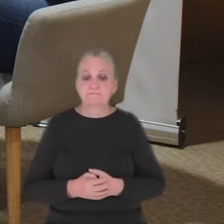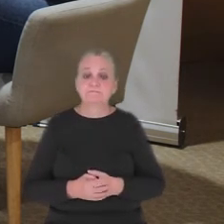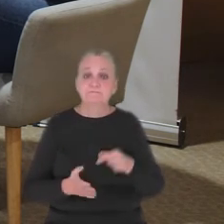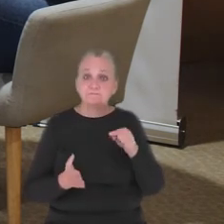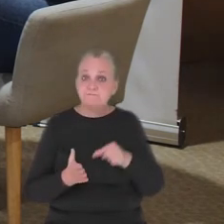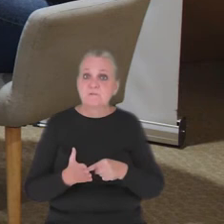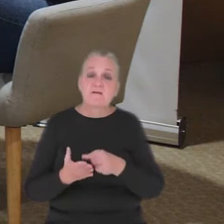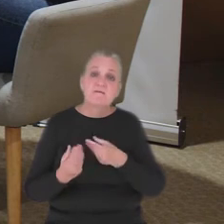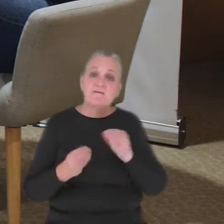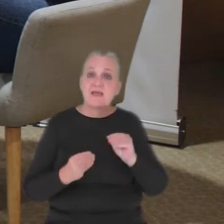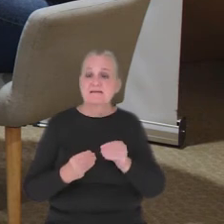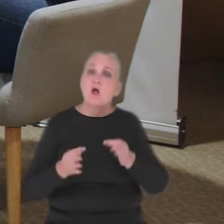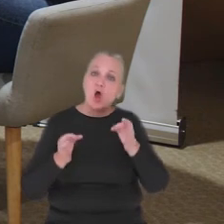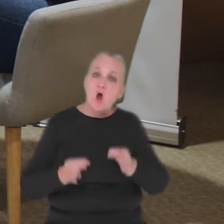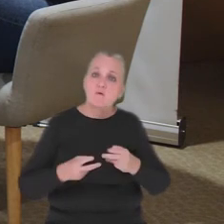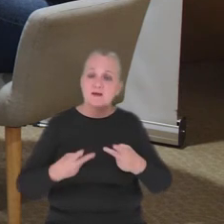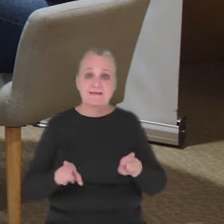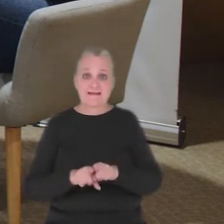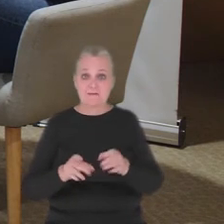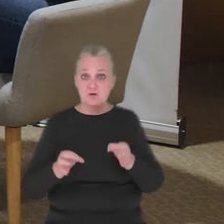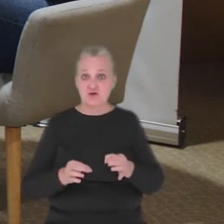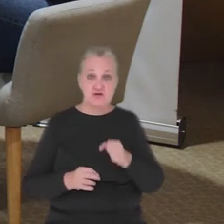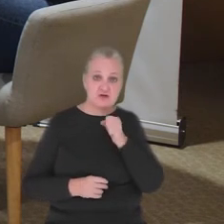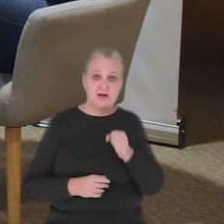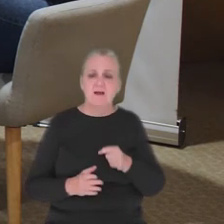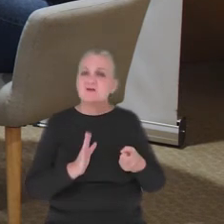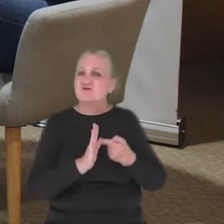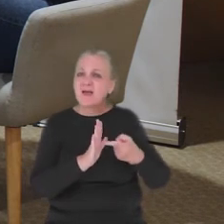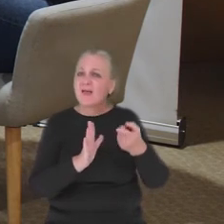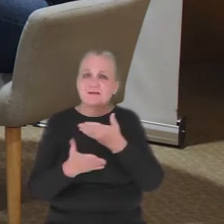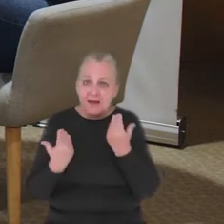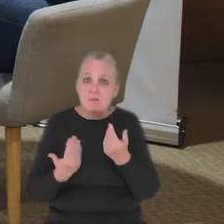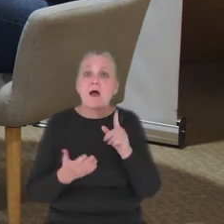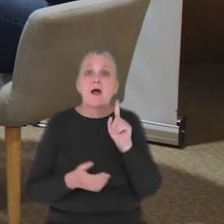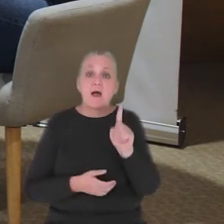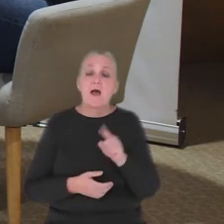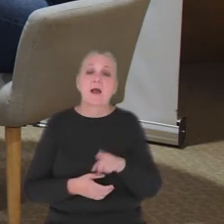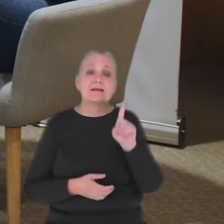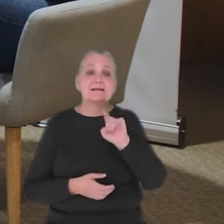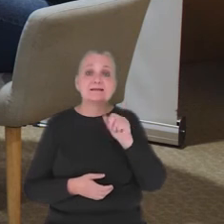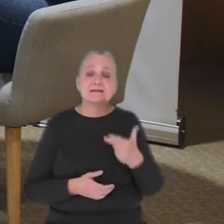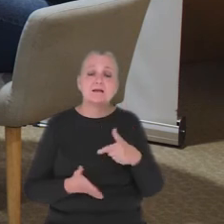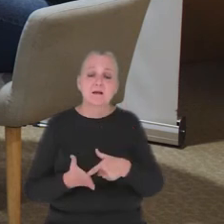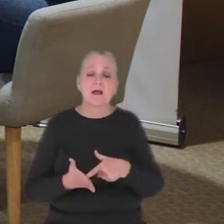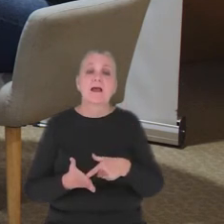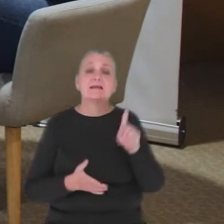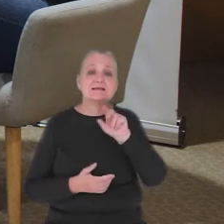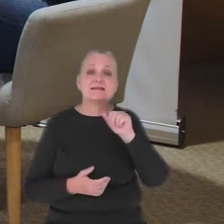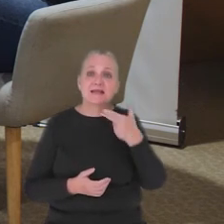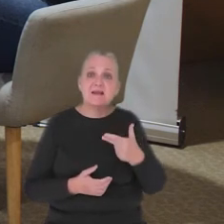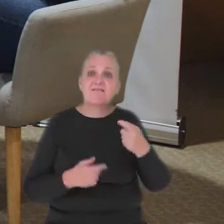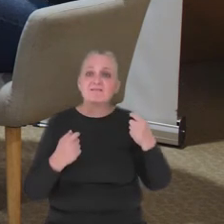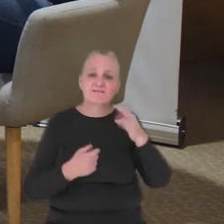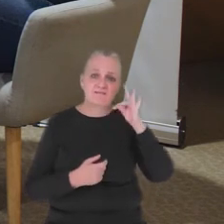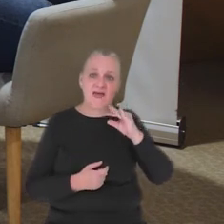takiej bardziej oficjalnej scenie, tak jak jesteśmy tu dzisiaj, to się nie zdarza często. Ziny często, no jakby są zinfesty, są małe festiwale